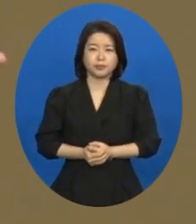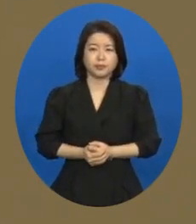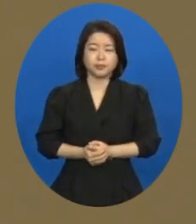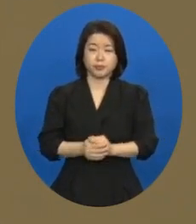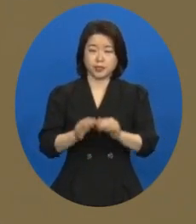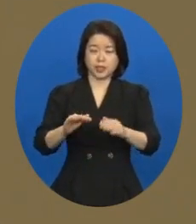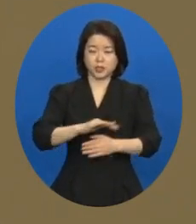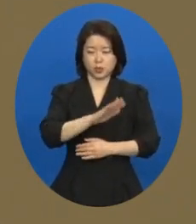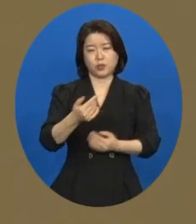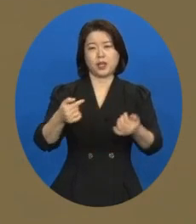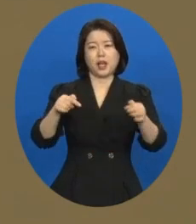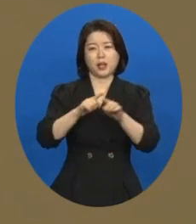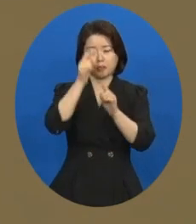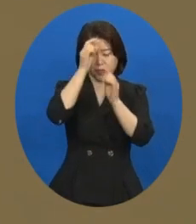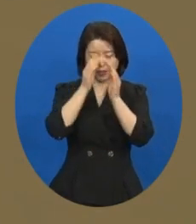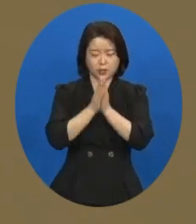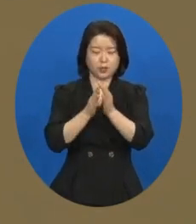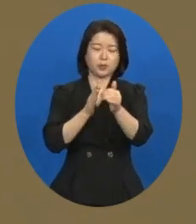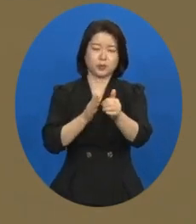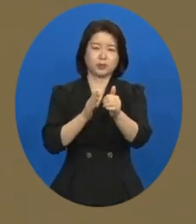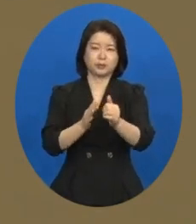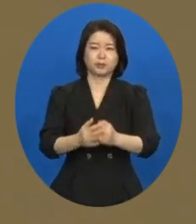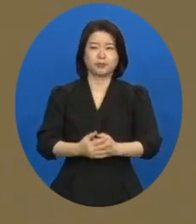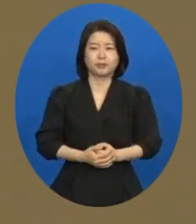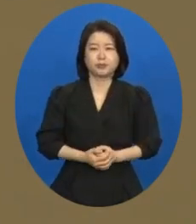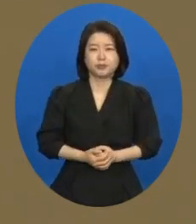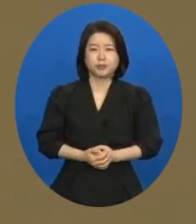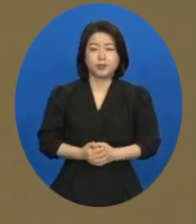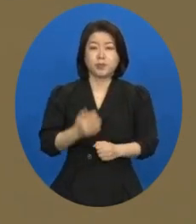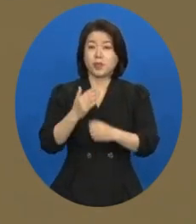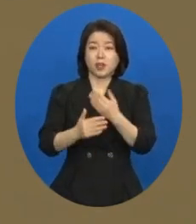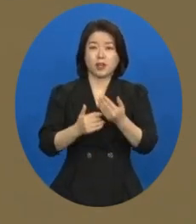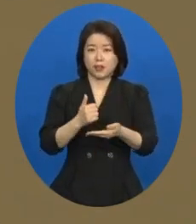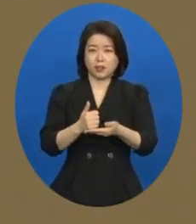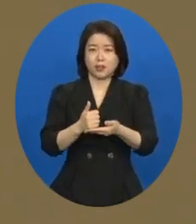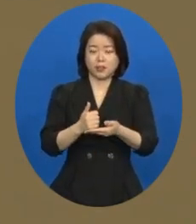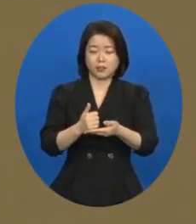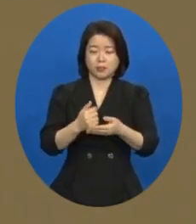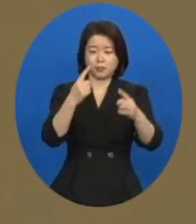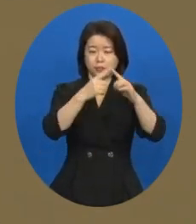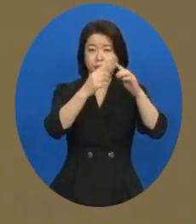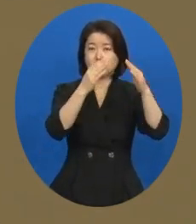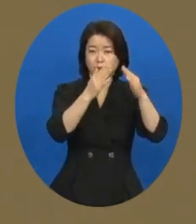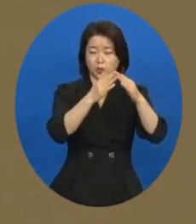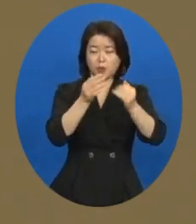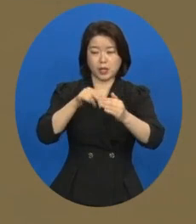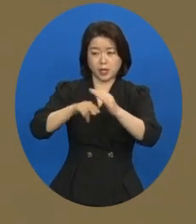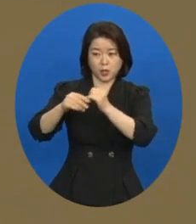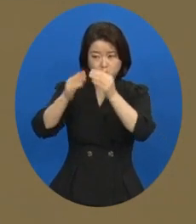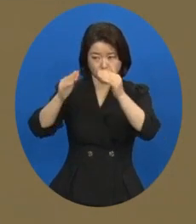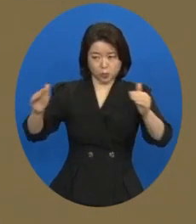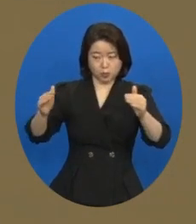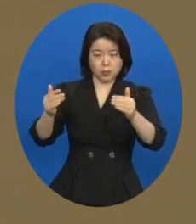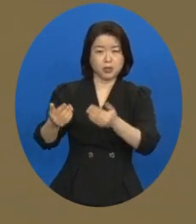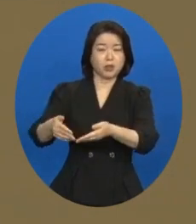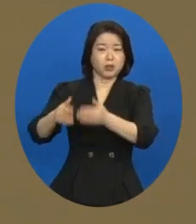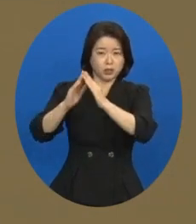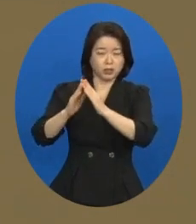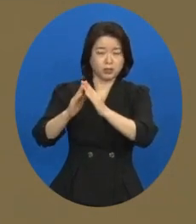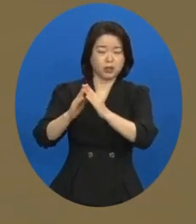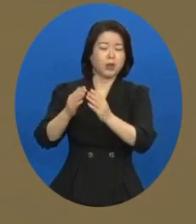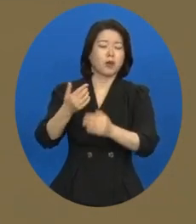이제 우리 같이 기도하십시다. 하나님, 교회를 도피성인 교회로 세우기를